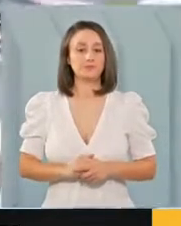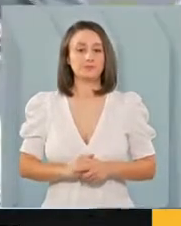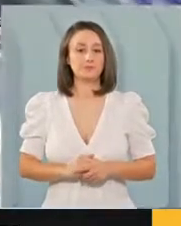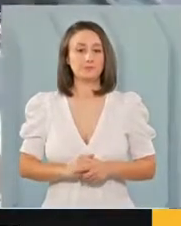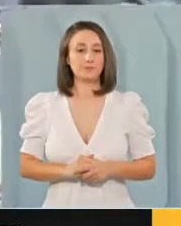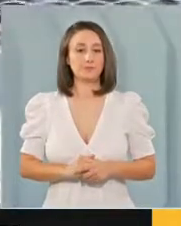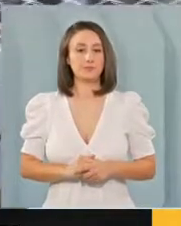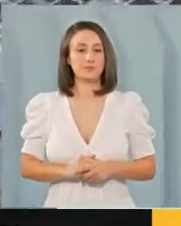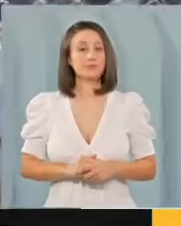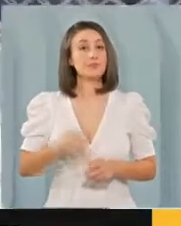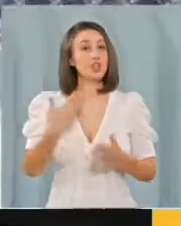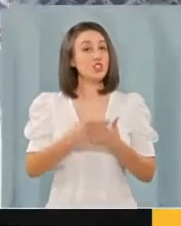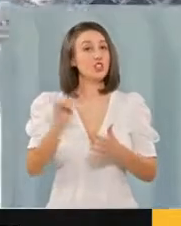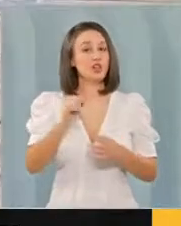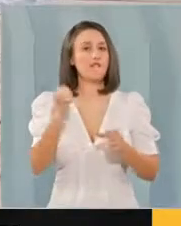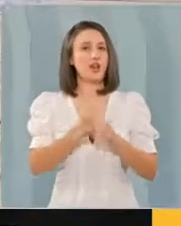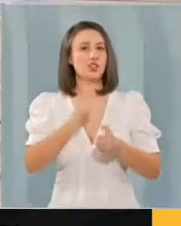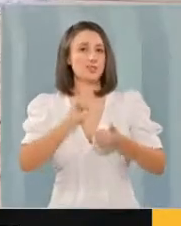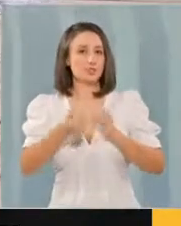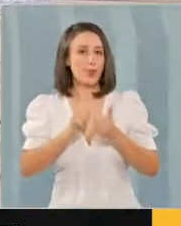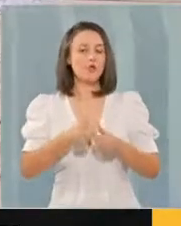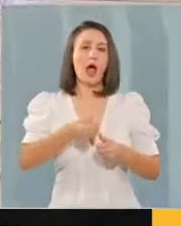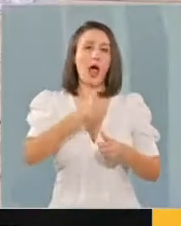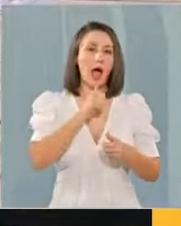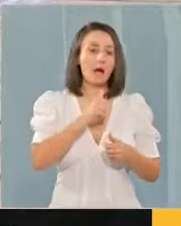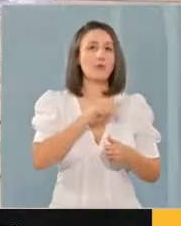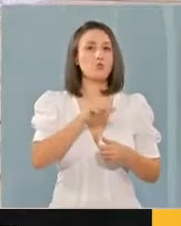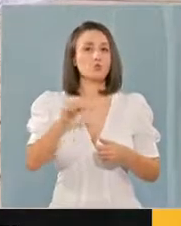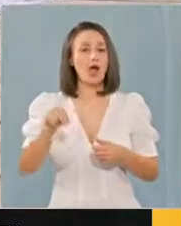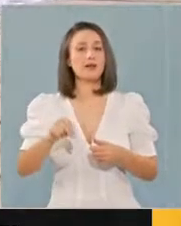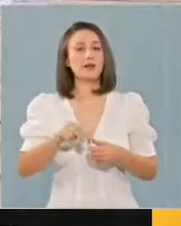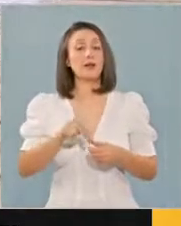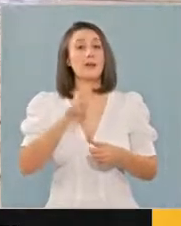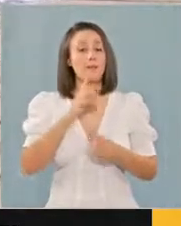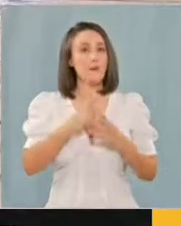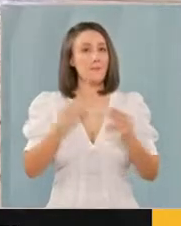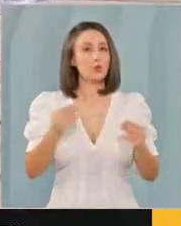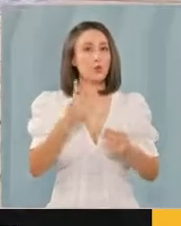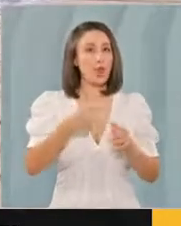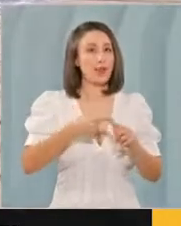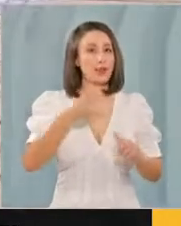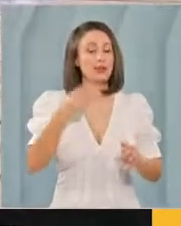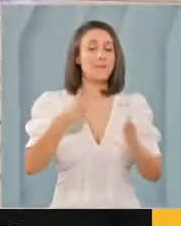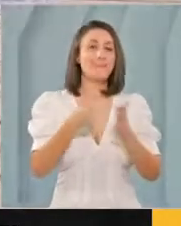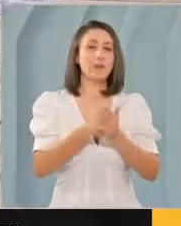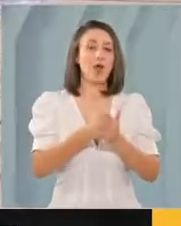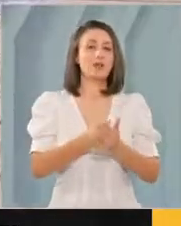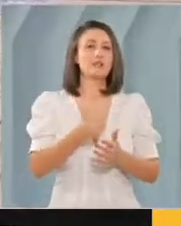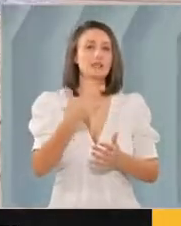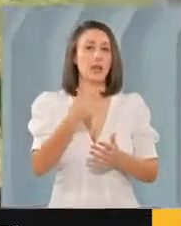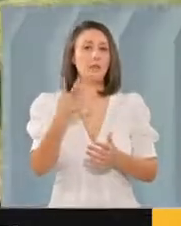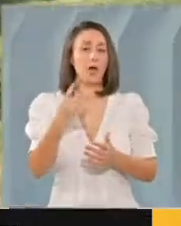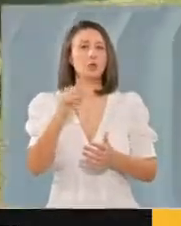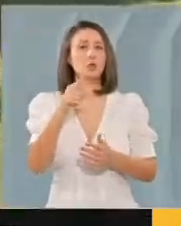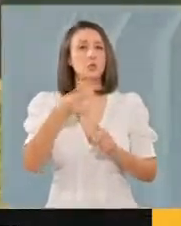de asemenea, cantitatea de apă, apă cu săruri minerale trebuie să fie mai mare de 2 litri, putând merge până la